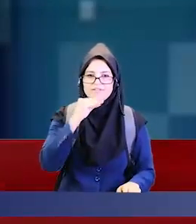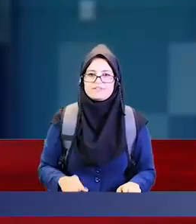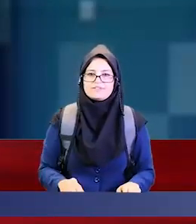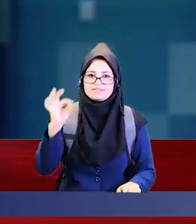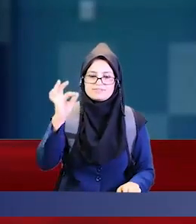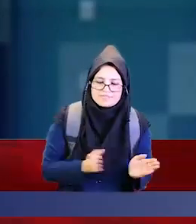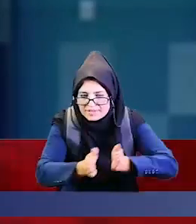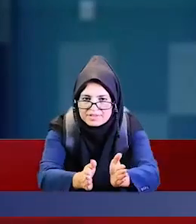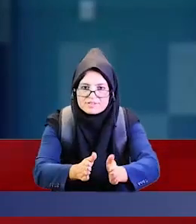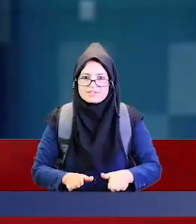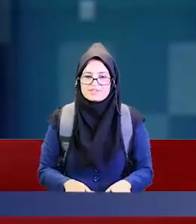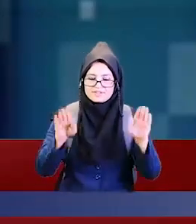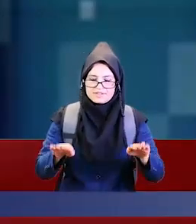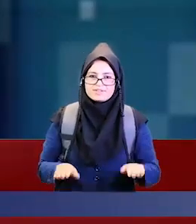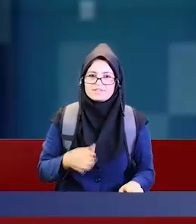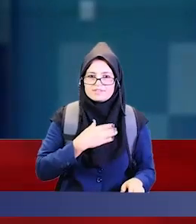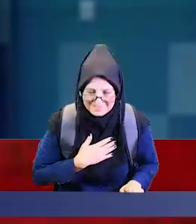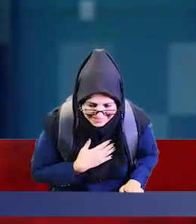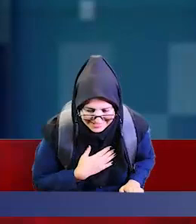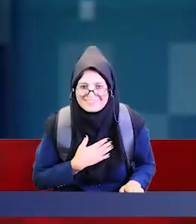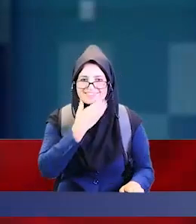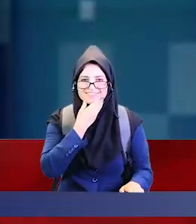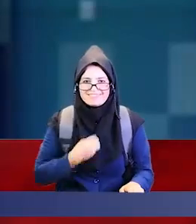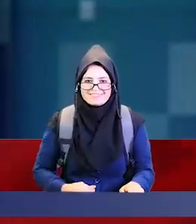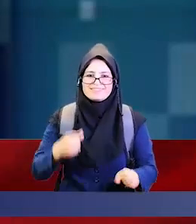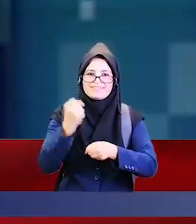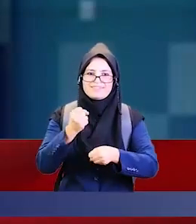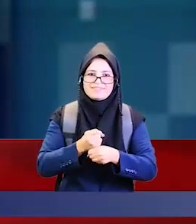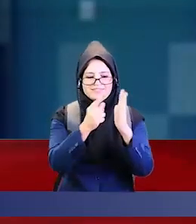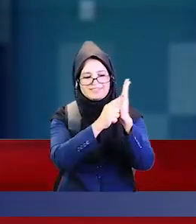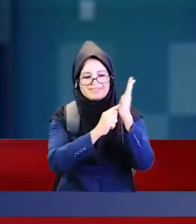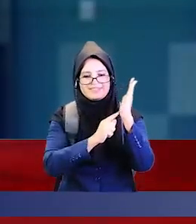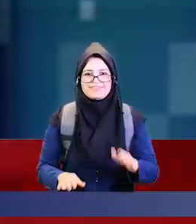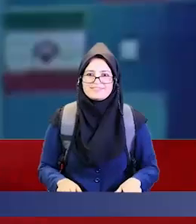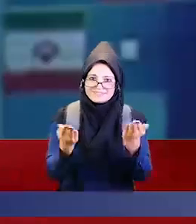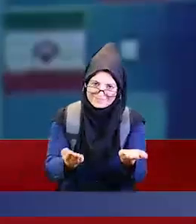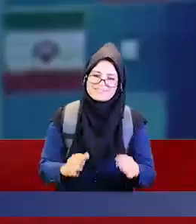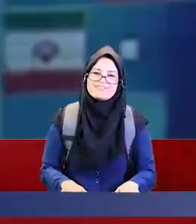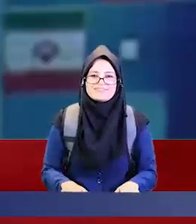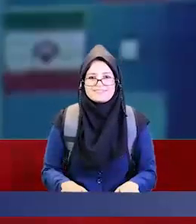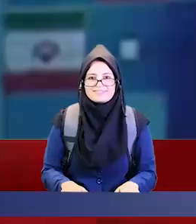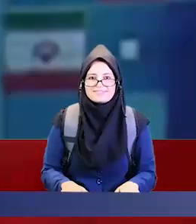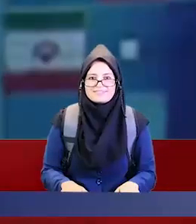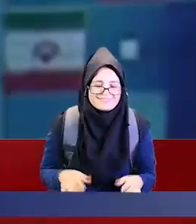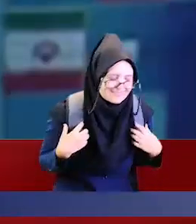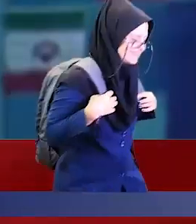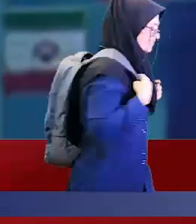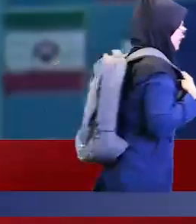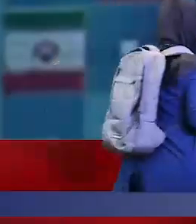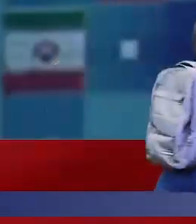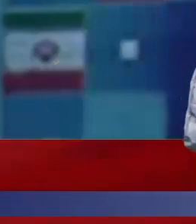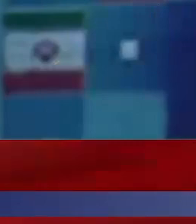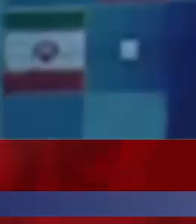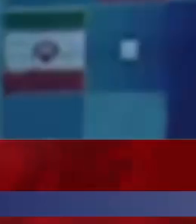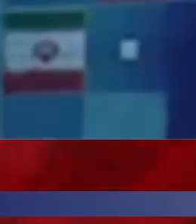گفتگوی ویژه زود نیوزی که همینه میزبان خواجه هستیم، کارشناس تو این زمینه. بفرمایید. سلام دارم خدمت بچه های